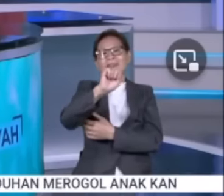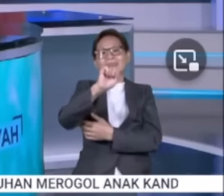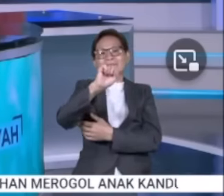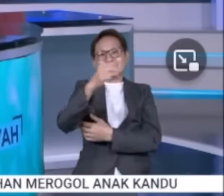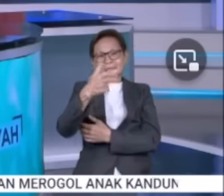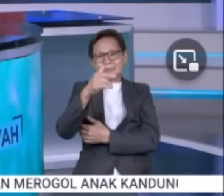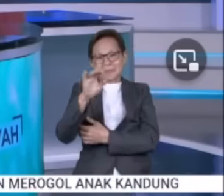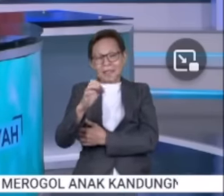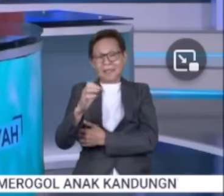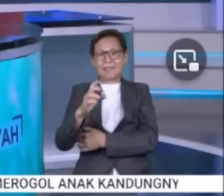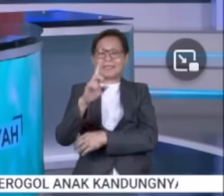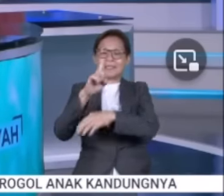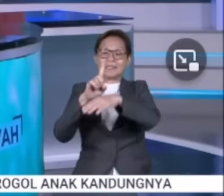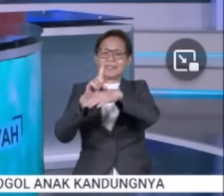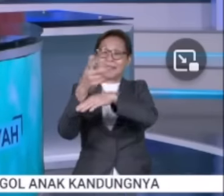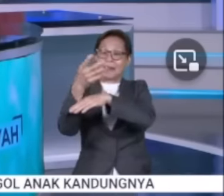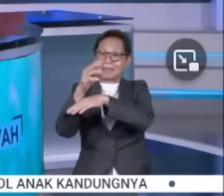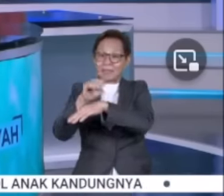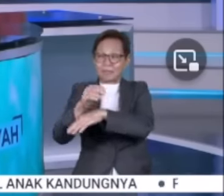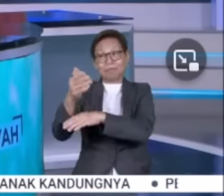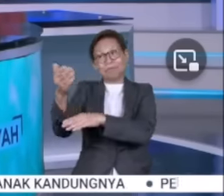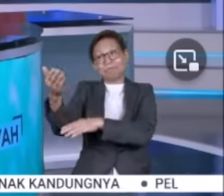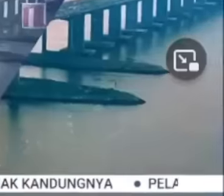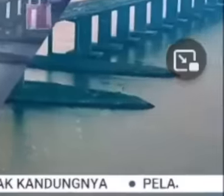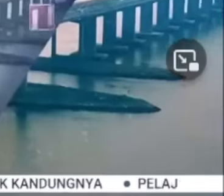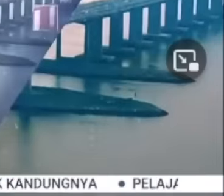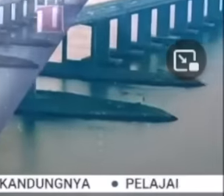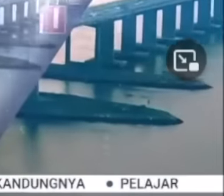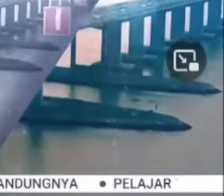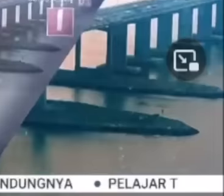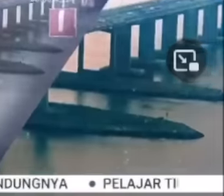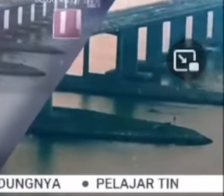Silakan. Terima kasih, Vi.